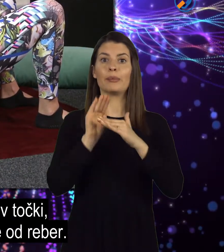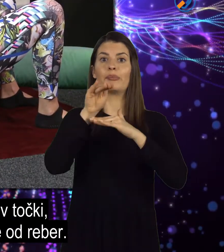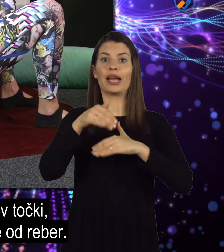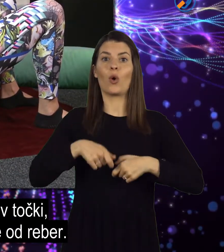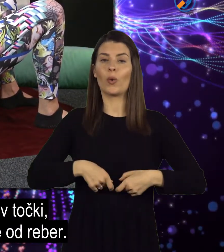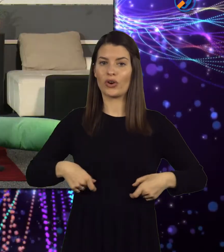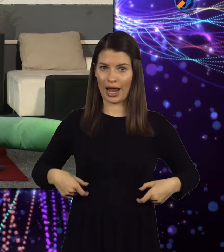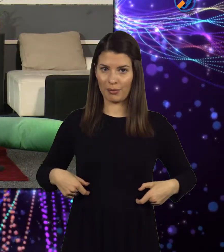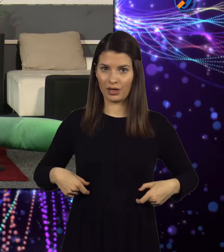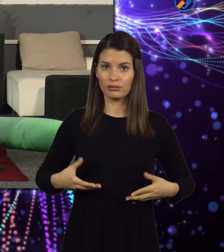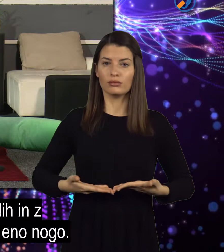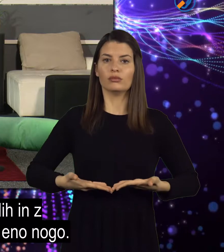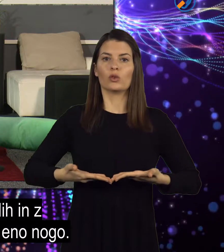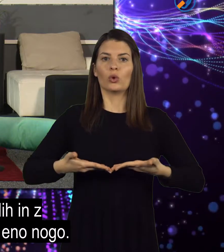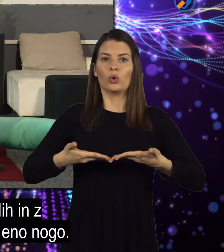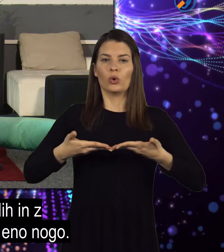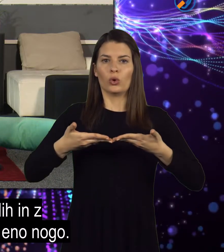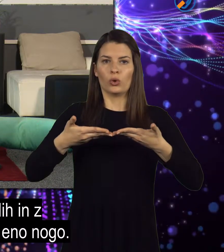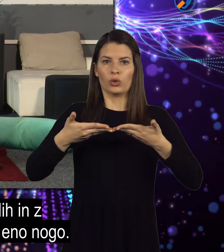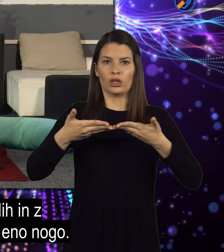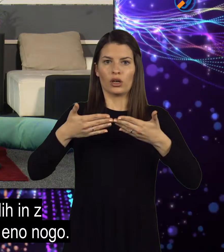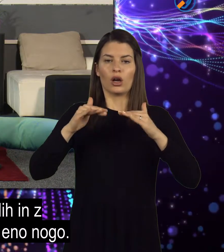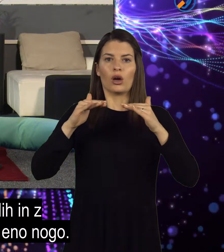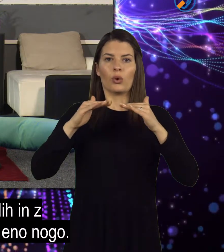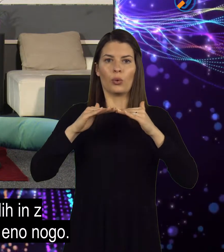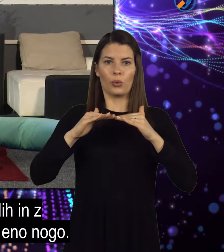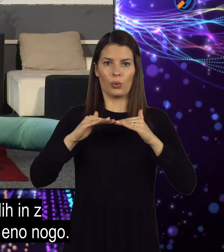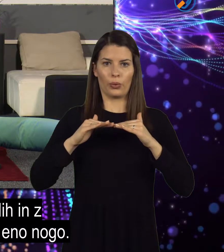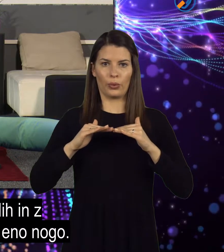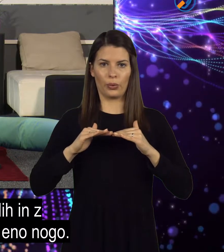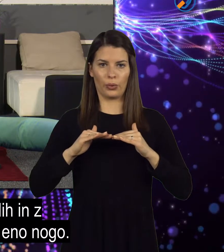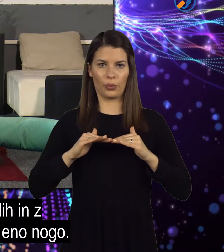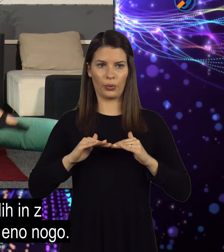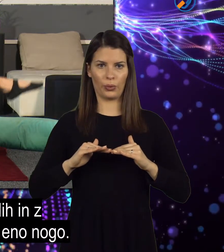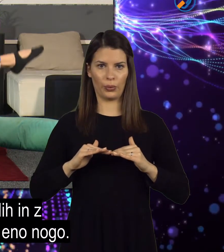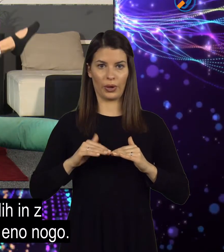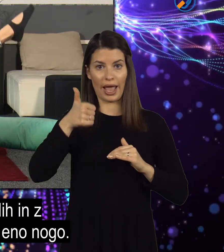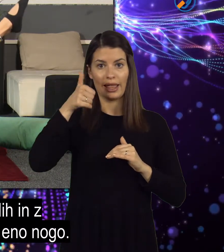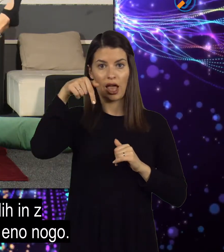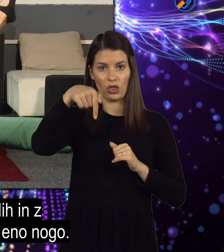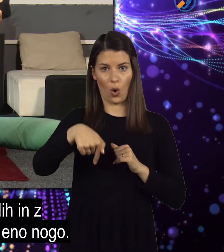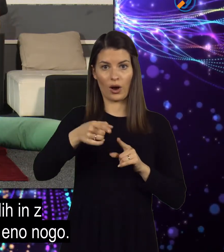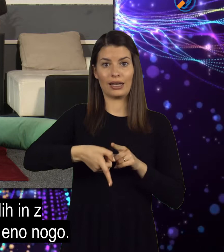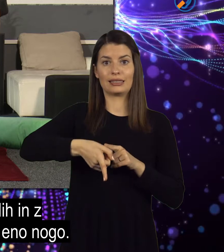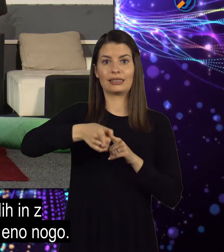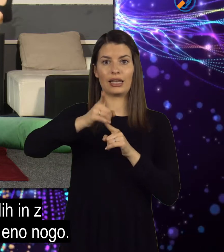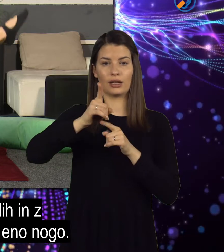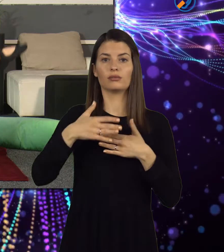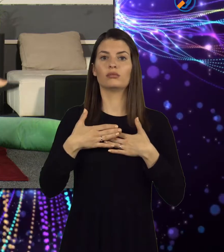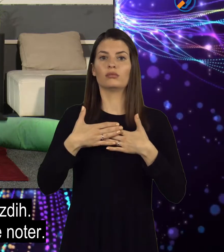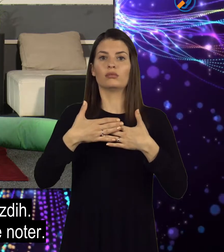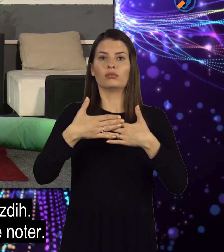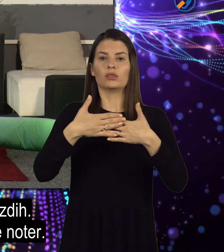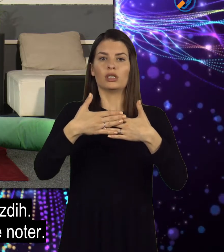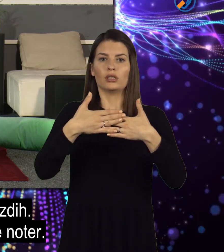boki višje od reber. Naredimo vdih in z izdihom stegneš eno nogo